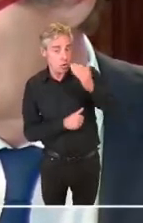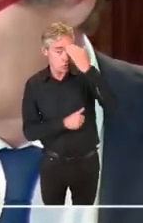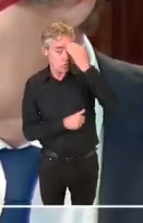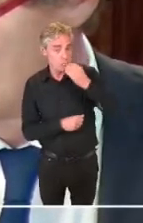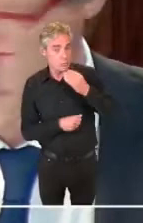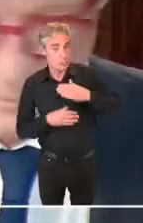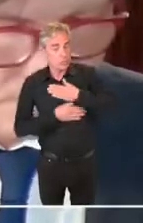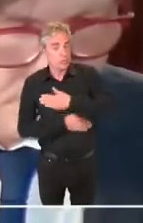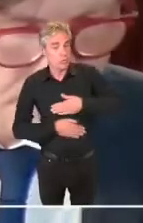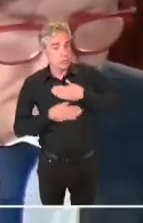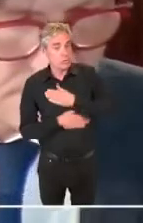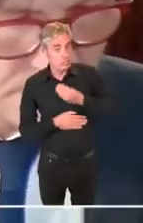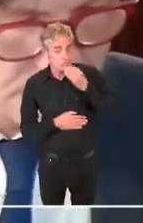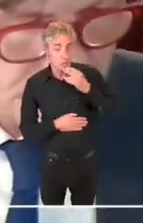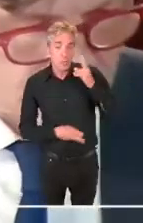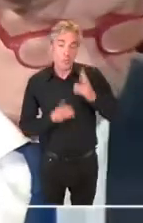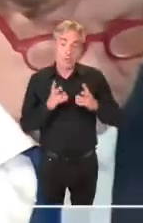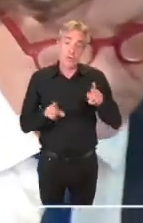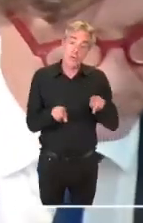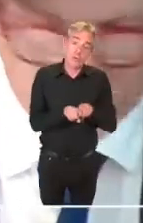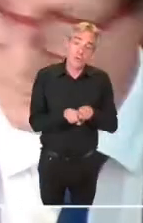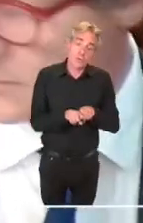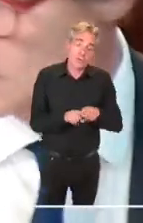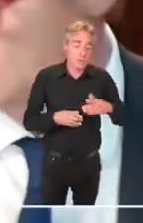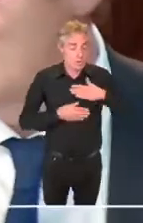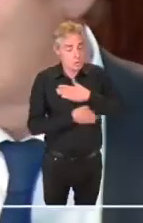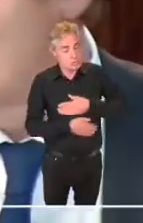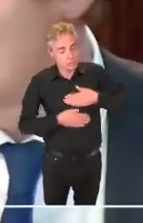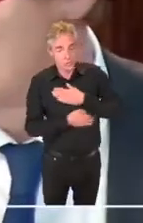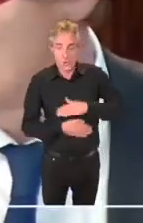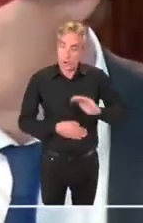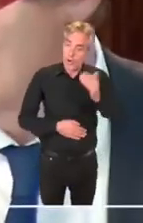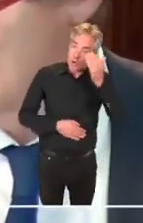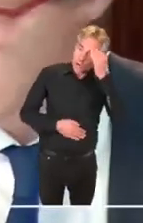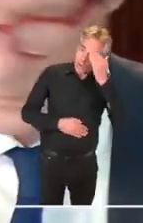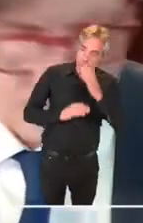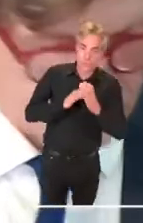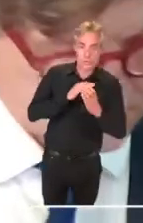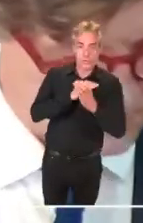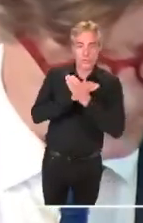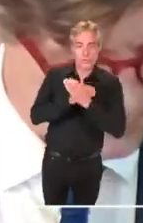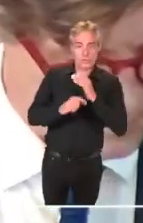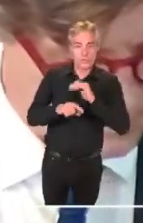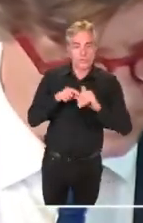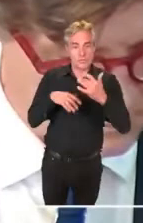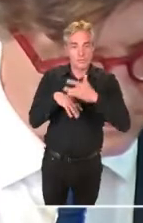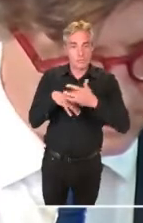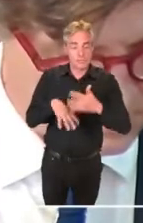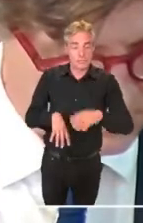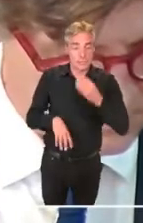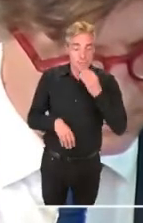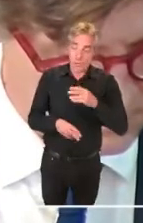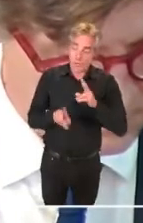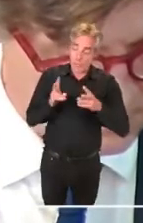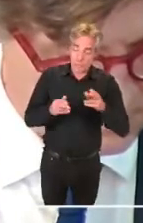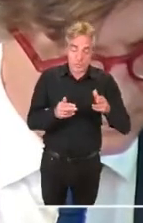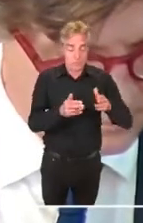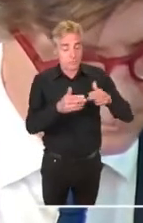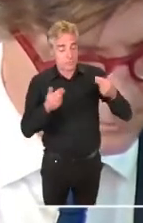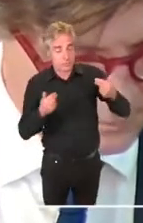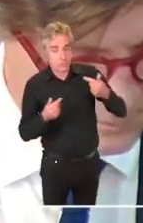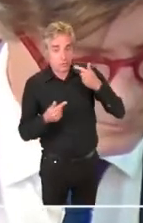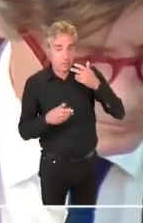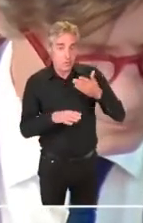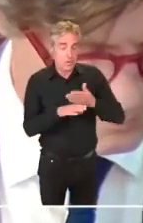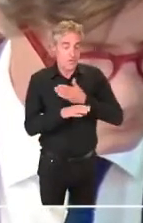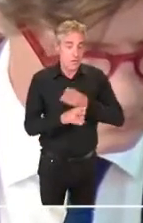est heureux. On serait aussi heureux que parfois vous nous reconnaissiez des choses que nous avons faites. Et que vous inaugurez et que vous trouviez